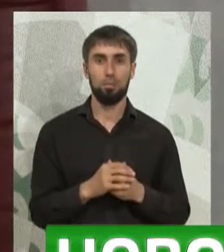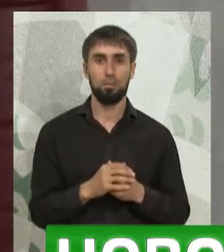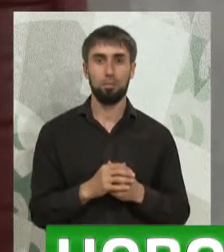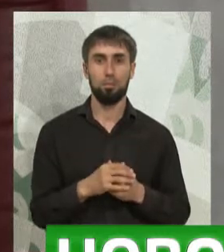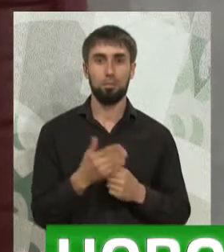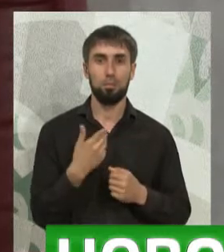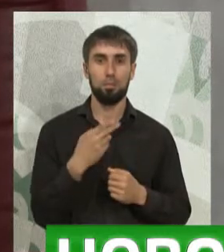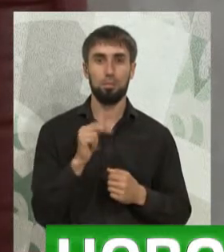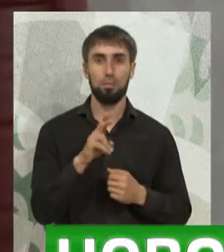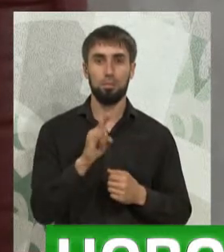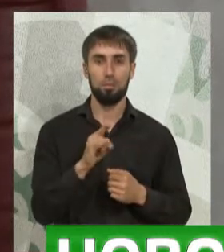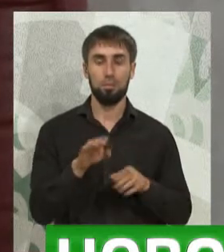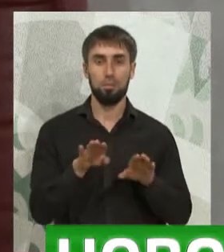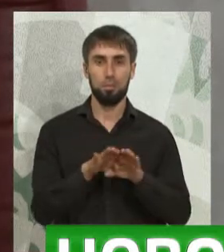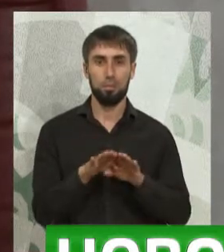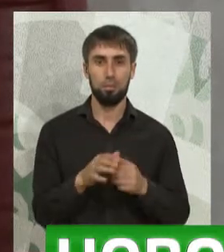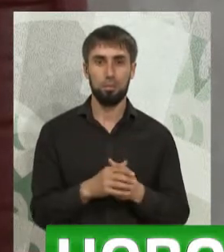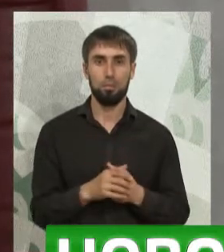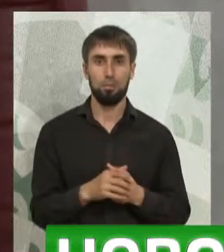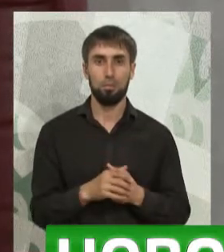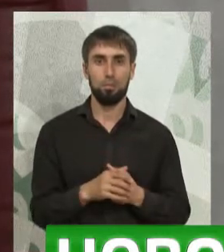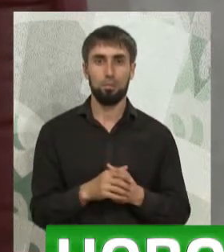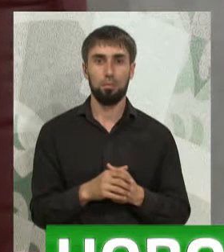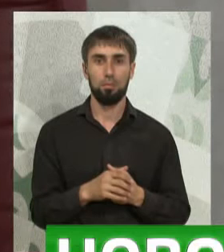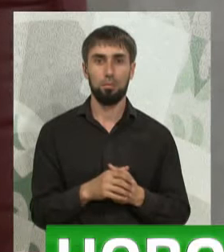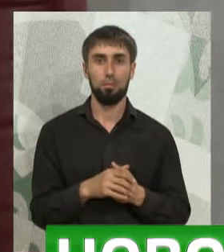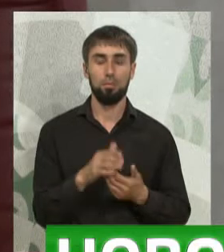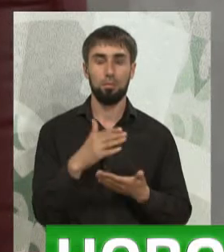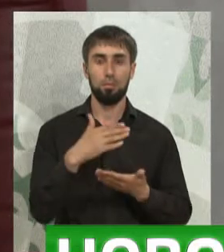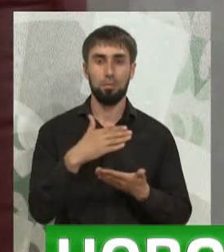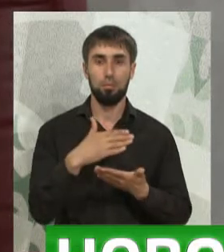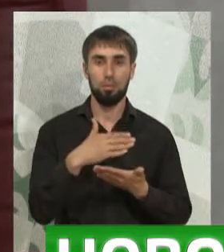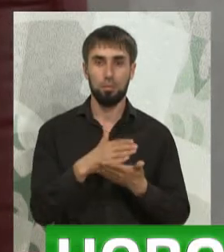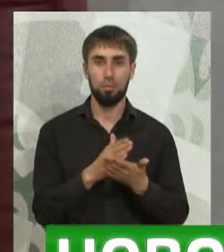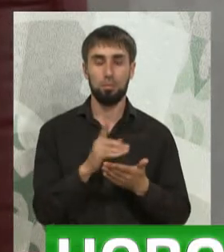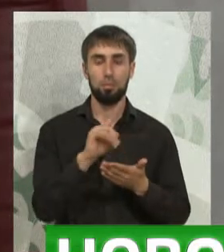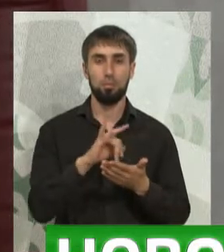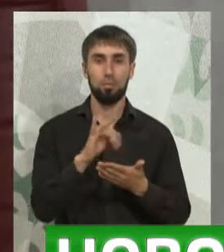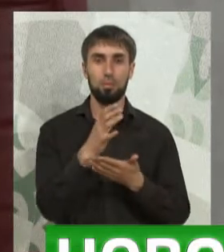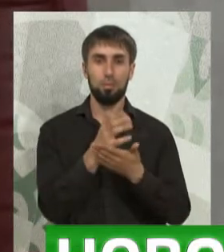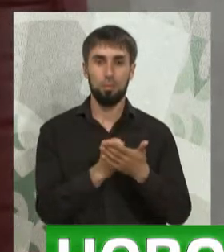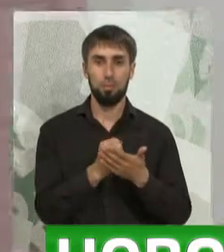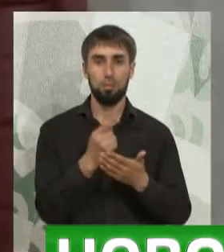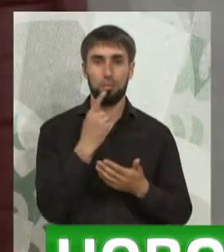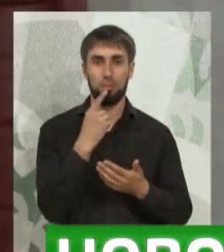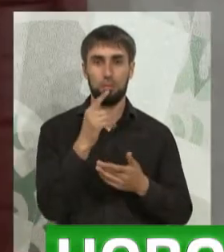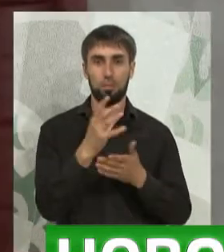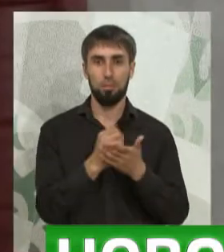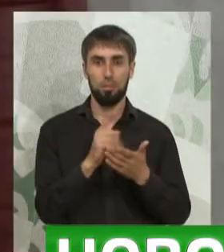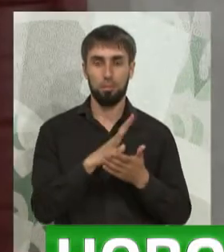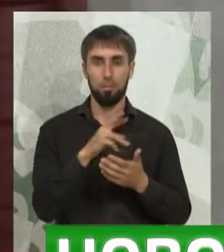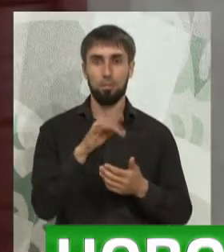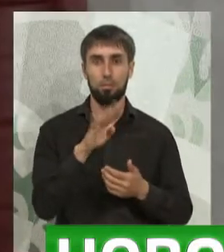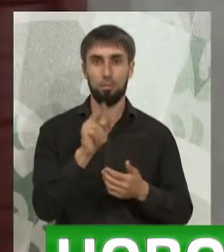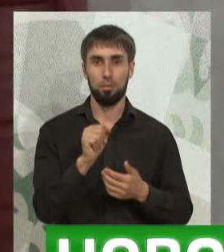как бы тоже в части сохранения языка, в этой части